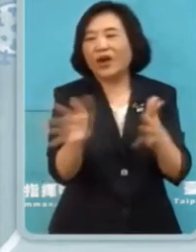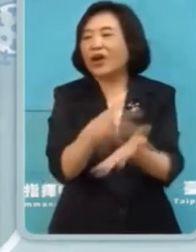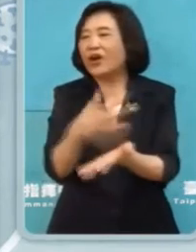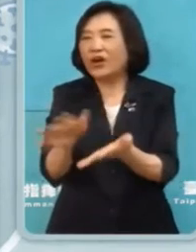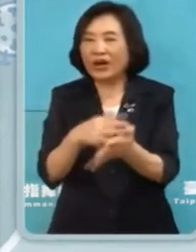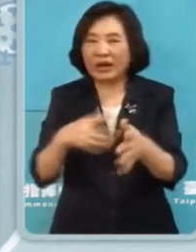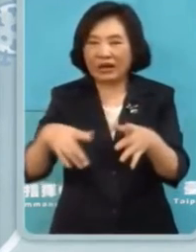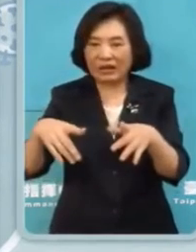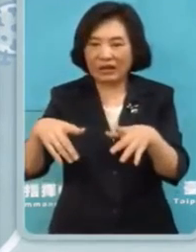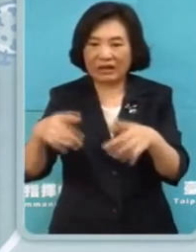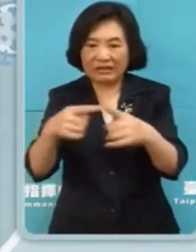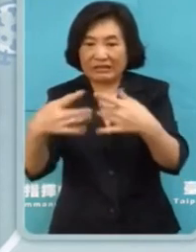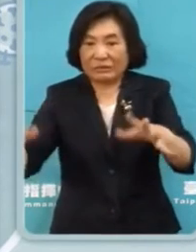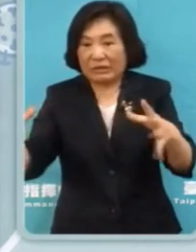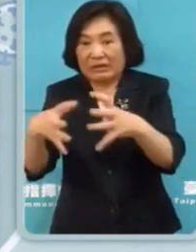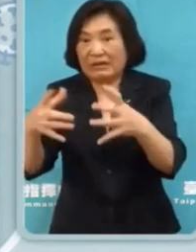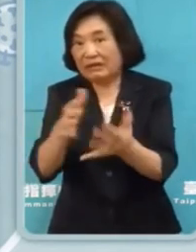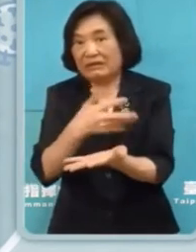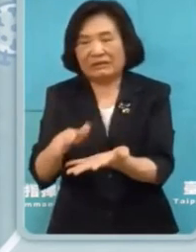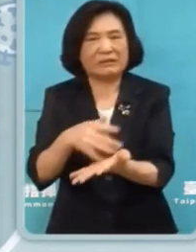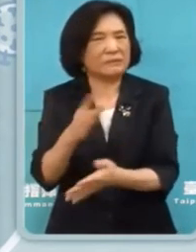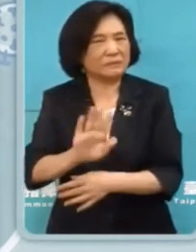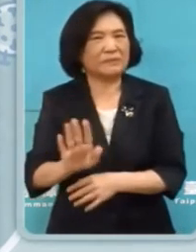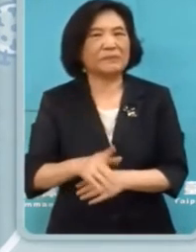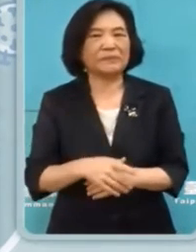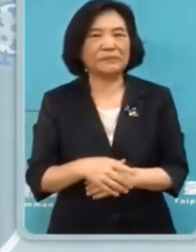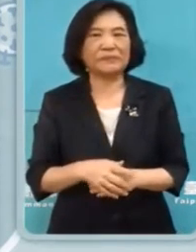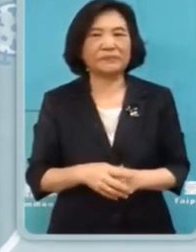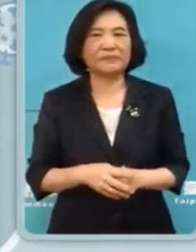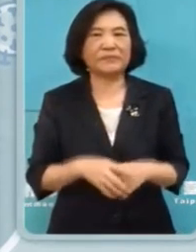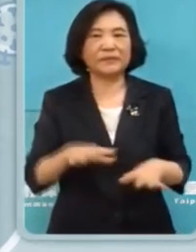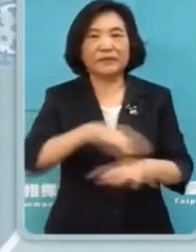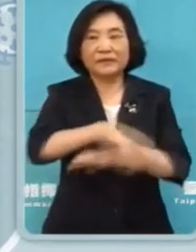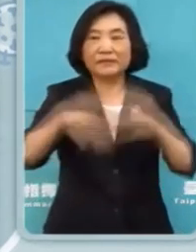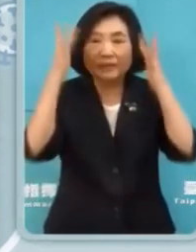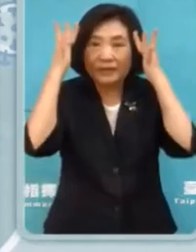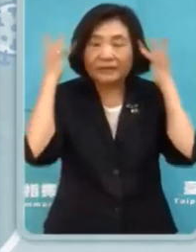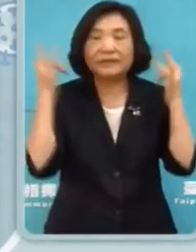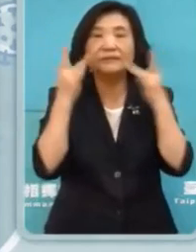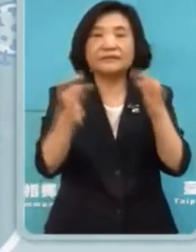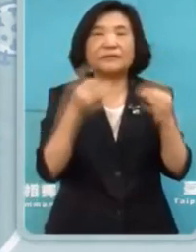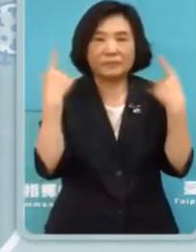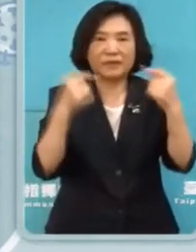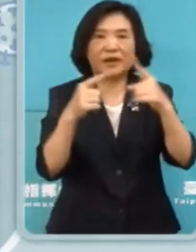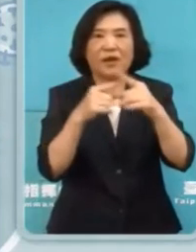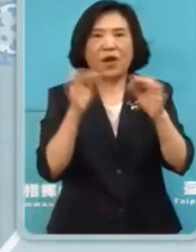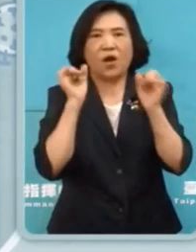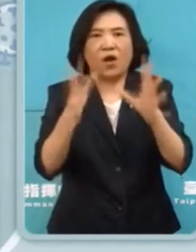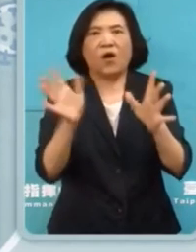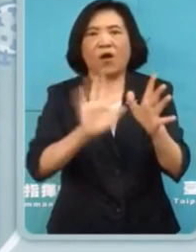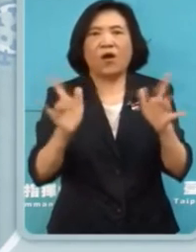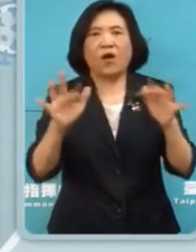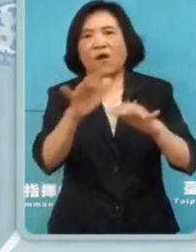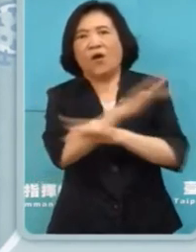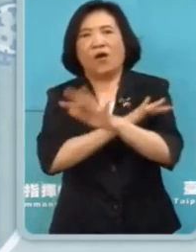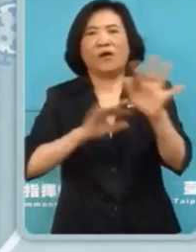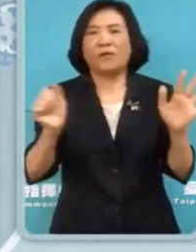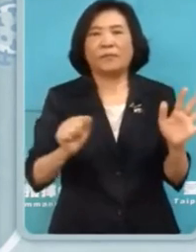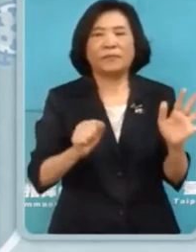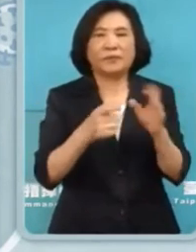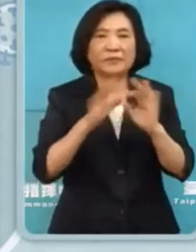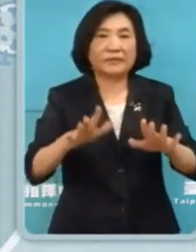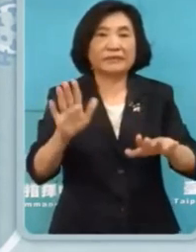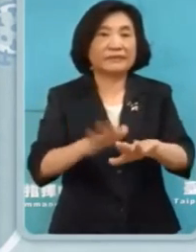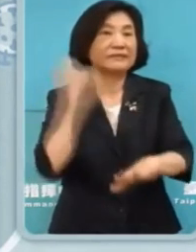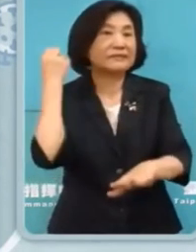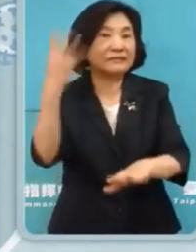染。那我们原则上本来现在在淮南市场都有人流管制的，不过今天去因为第一天才重新